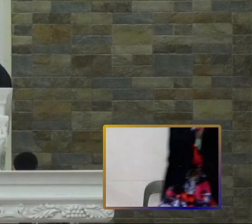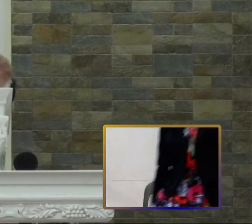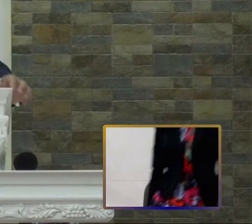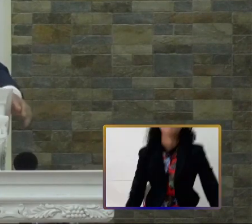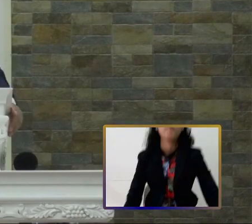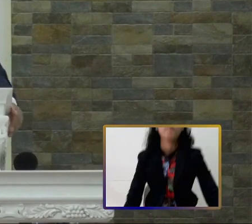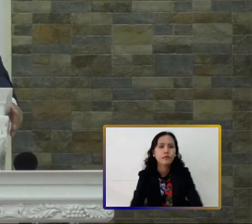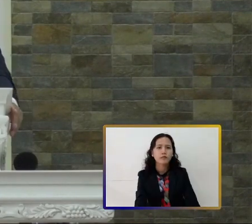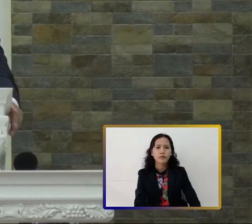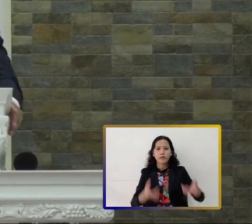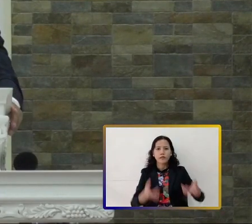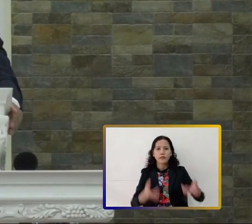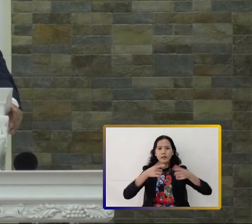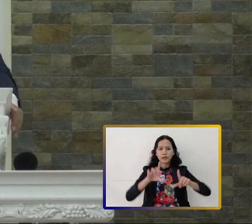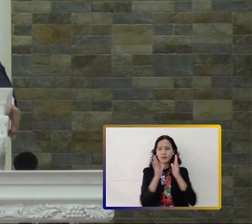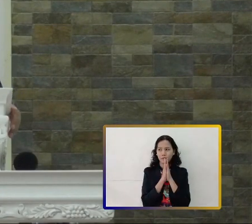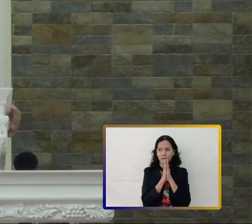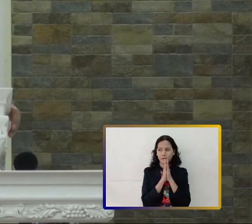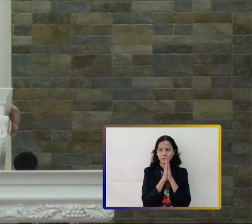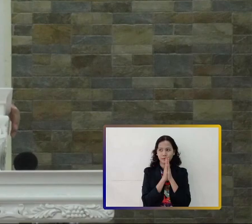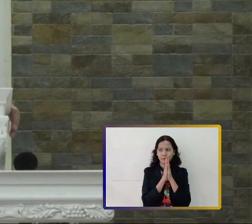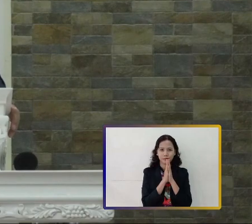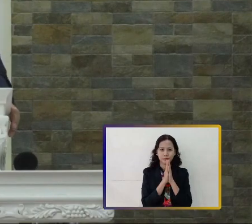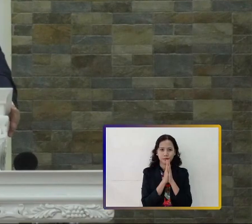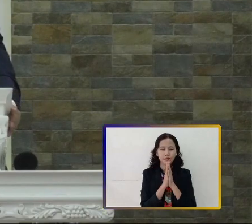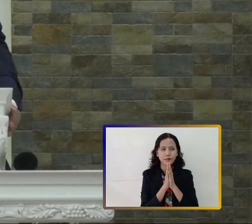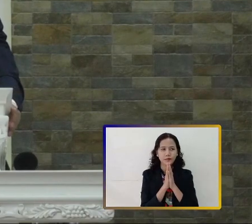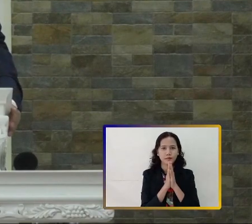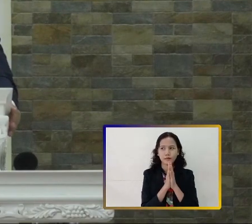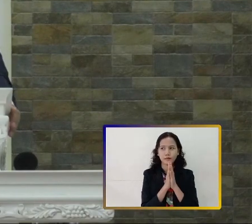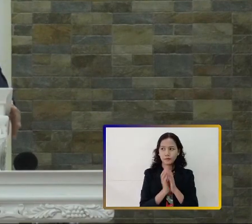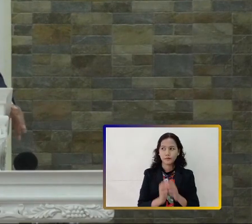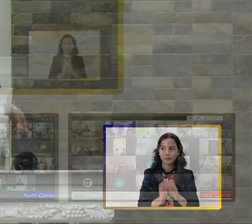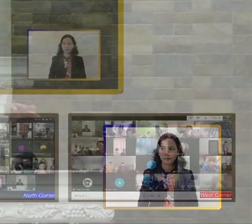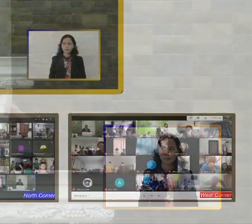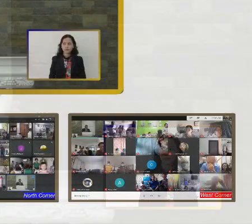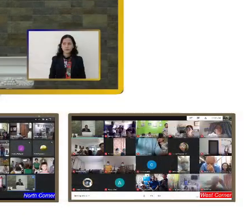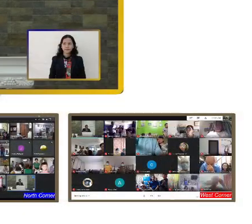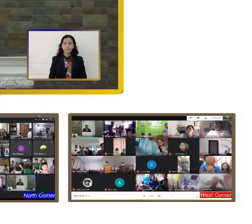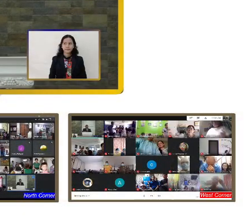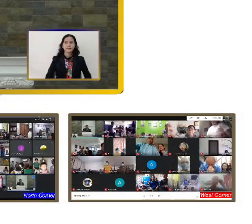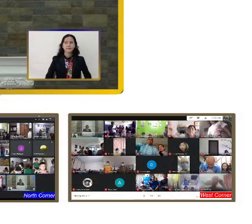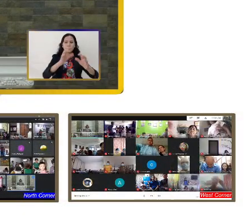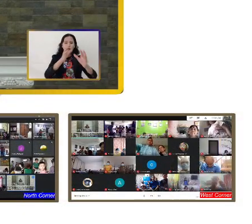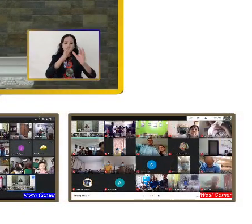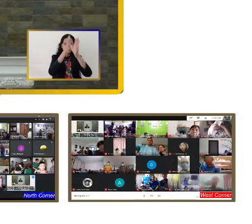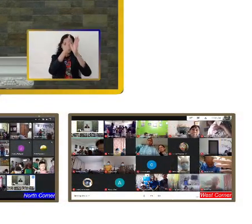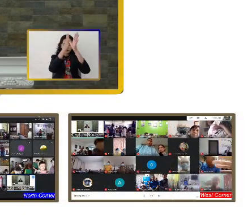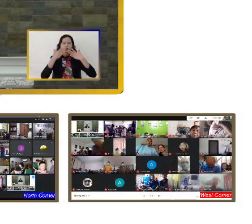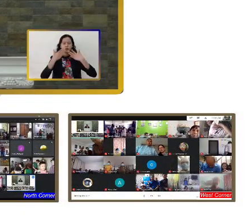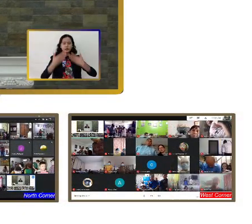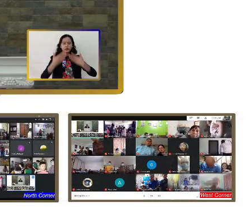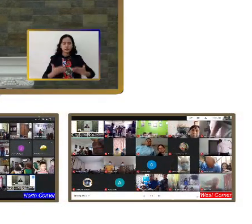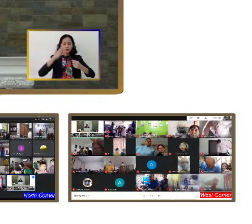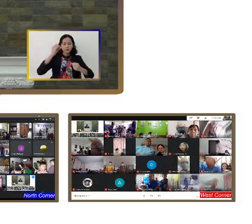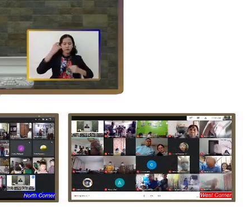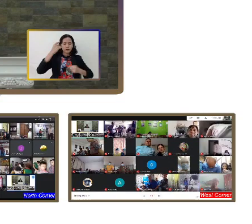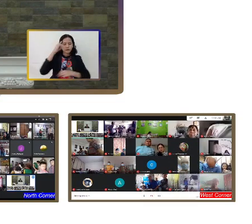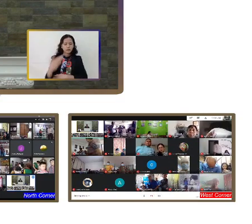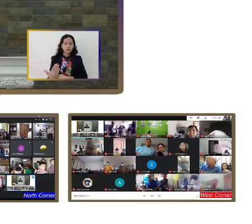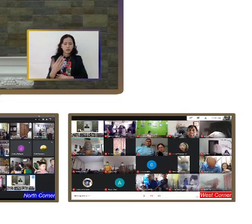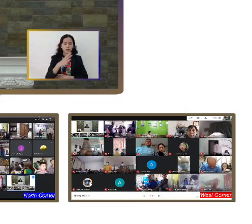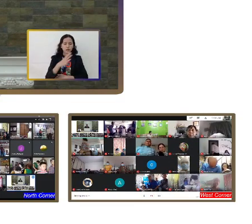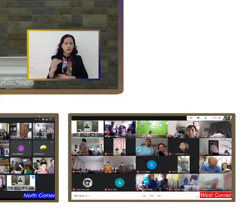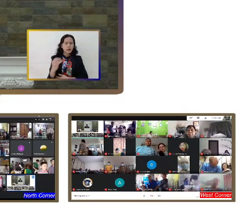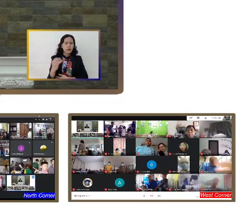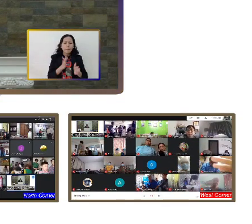bless your words, O God, into the hearts of your people. Kailangan po namin ang salita, ang inyong minsahe, Panginoon.